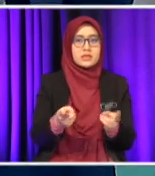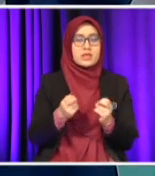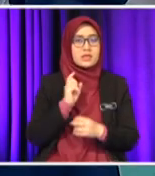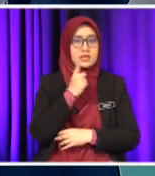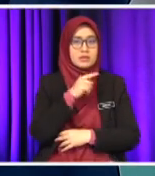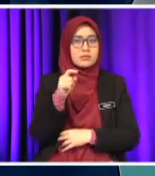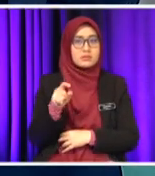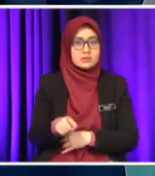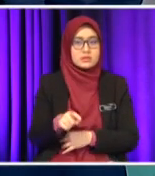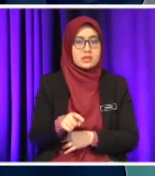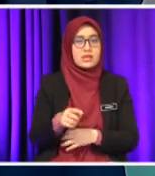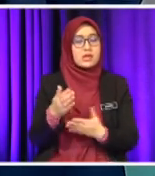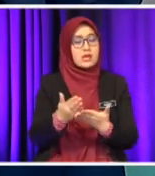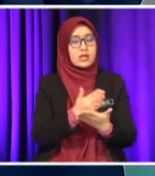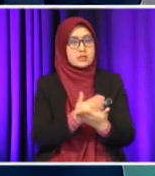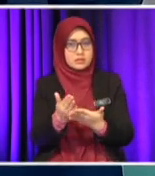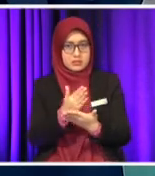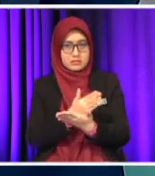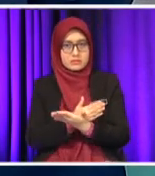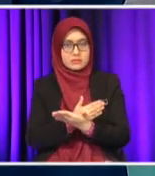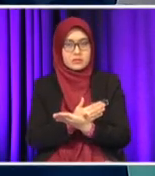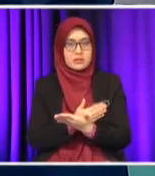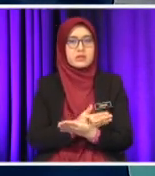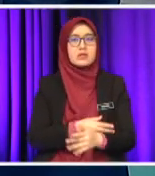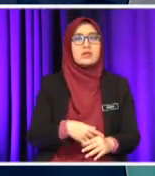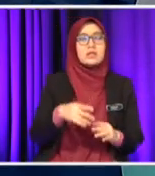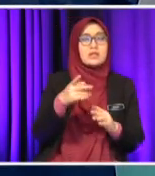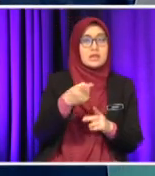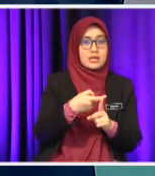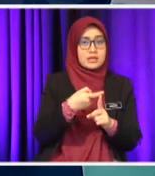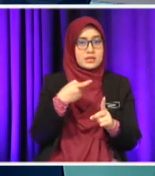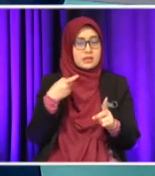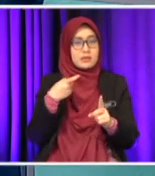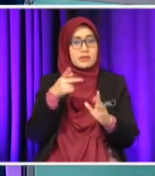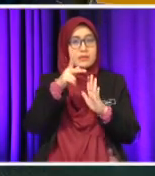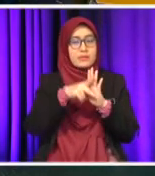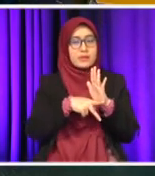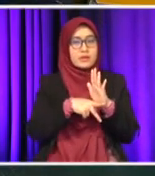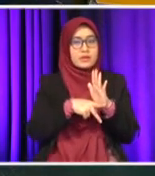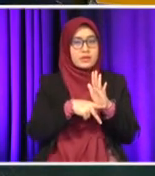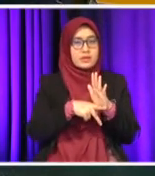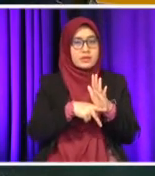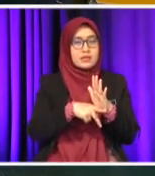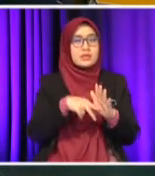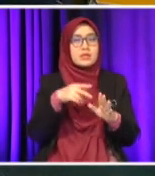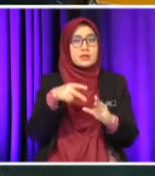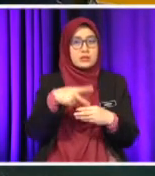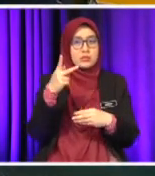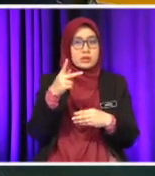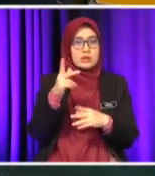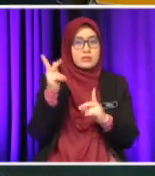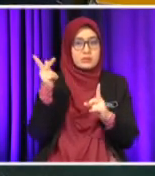peringkat pengeluaran Oke jadi untuk itu Cikgu ada sediakan satu acarta di sini